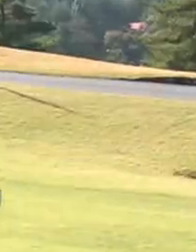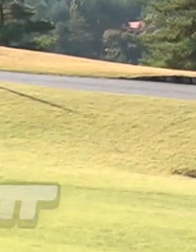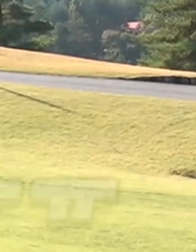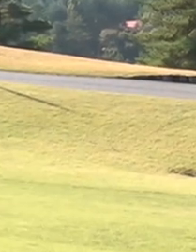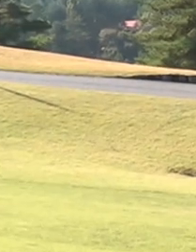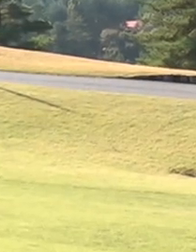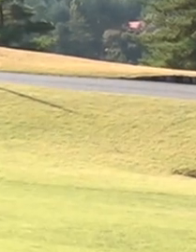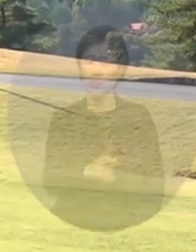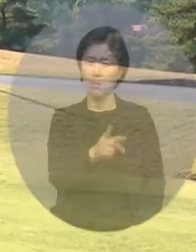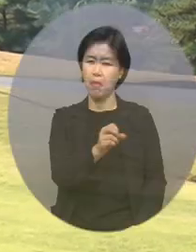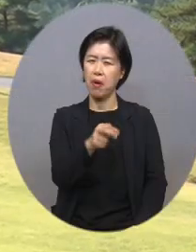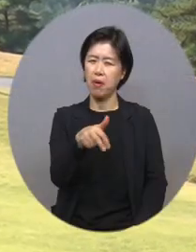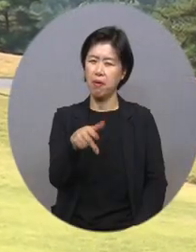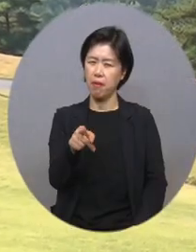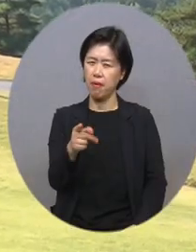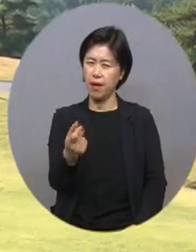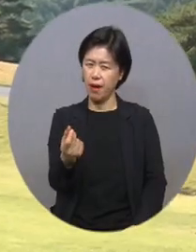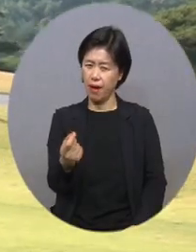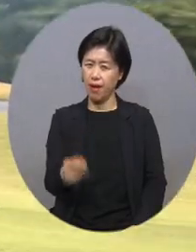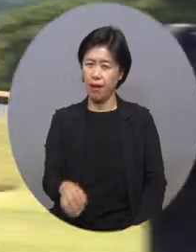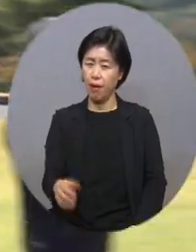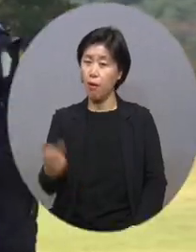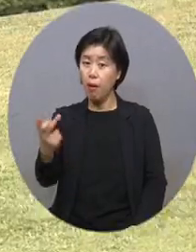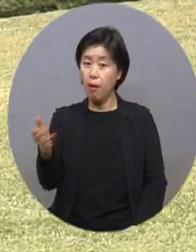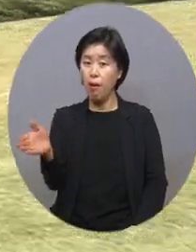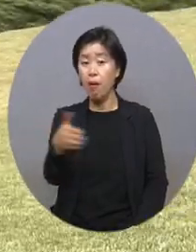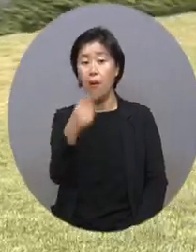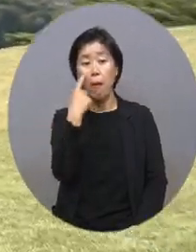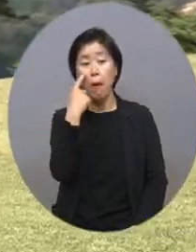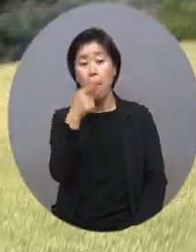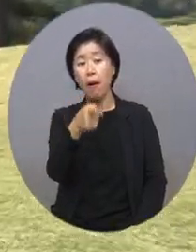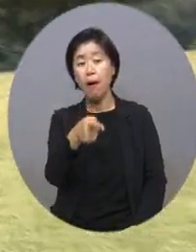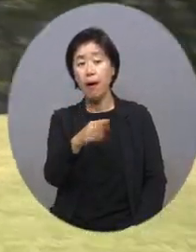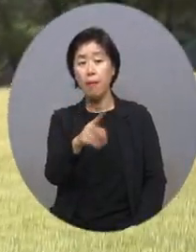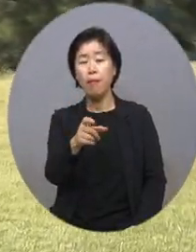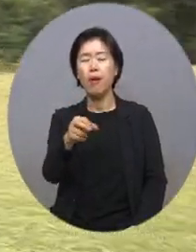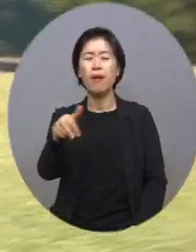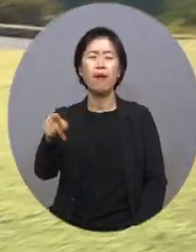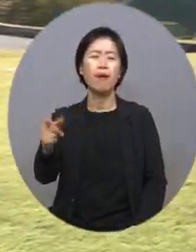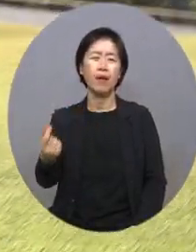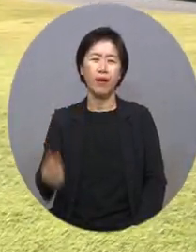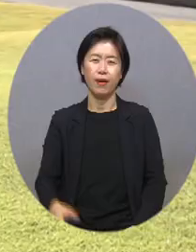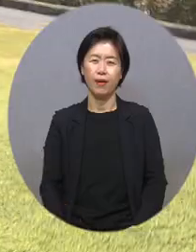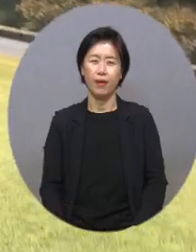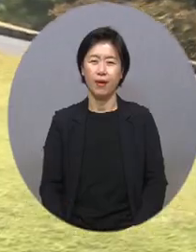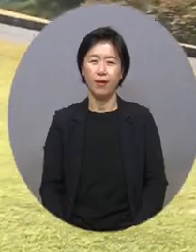어, 벙커인 것 같기도 하고 가서 봐야 될 것 같아요. 이렇게 뒤로 젖혀지지?